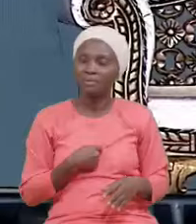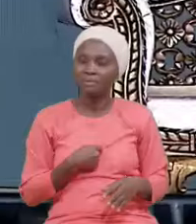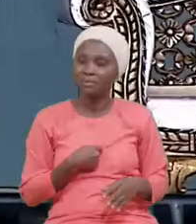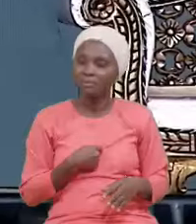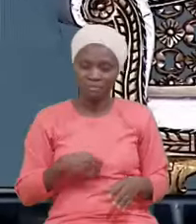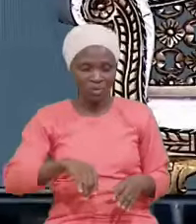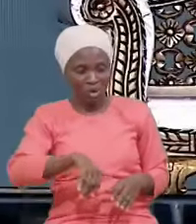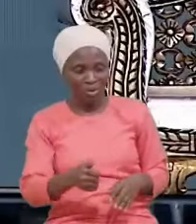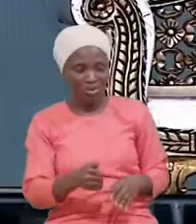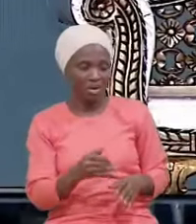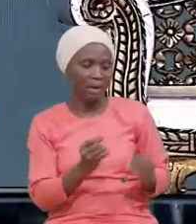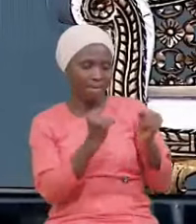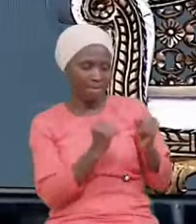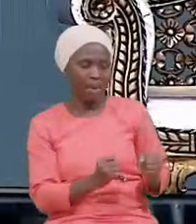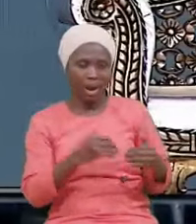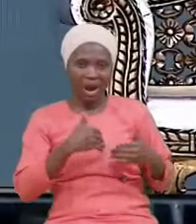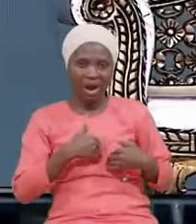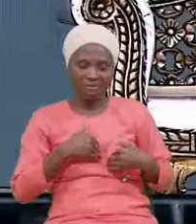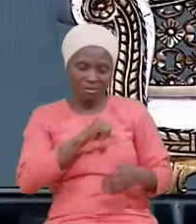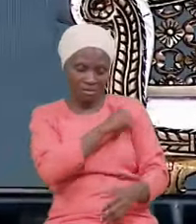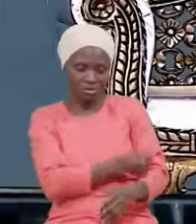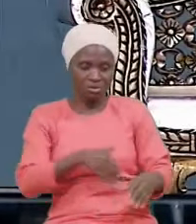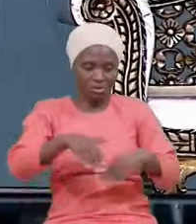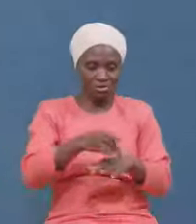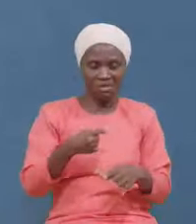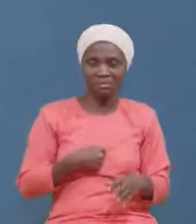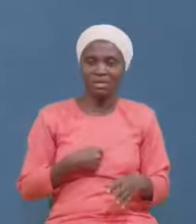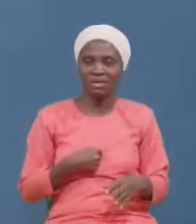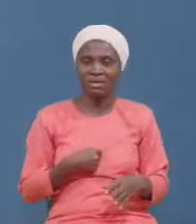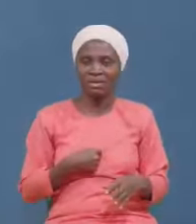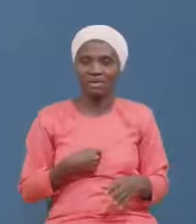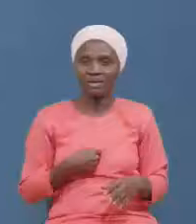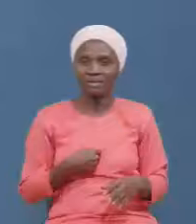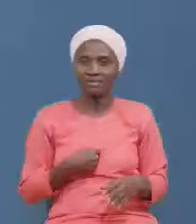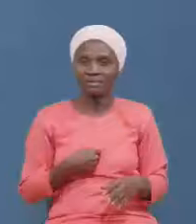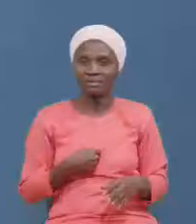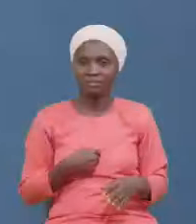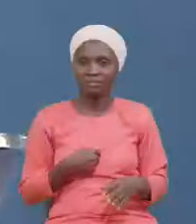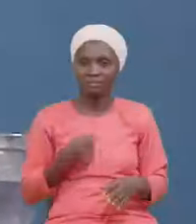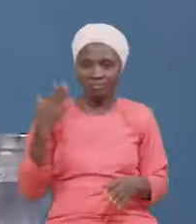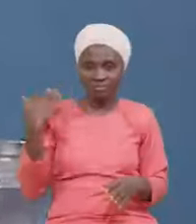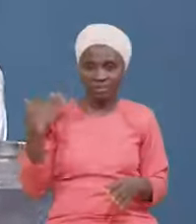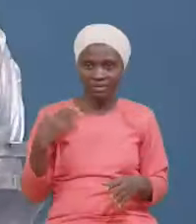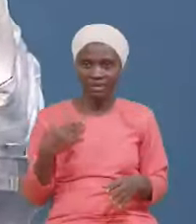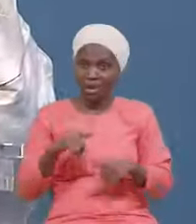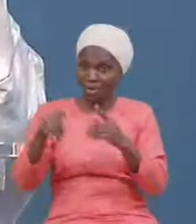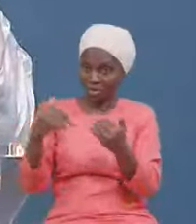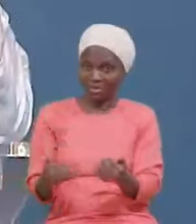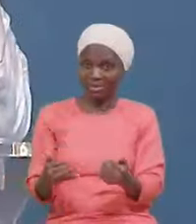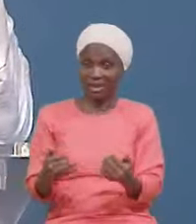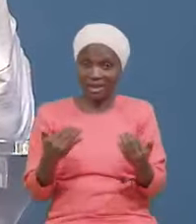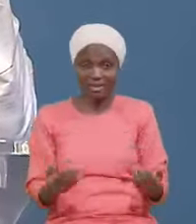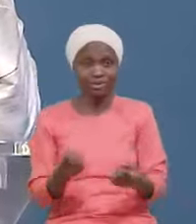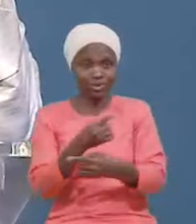ఇచ్చినప్పుడు. All the powers have had authority over me. నా మీద సమస్త అధికారం మీకన అప్పగించినప్పుడు. But now